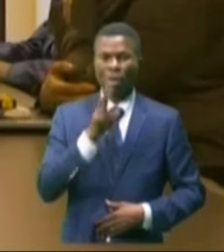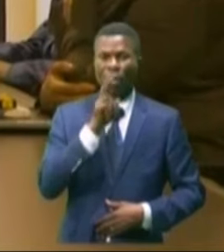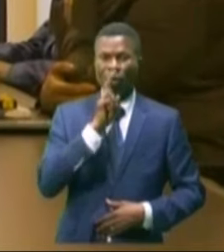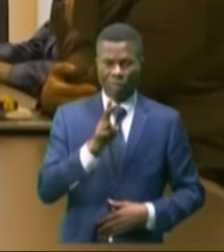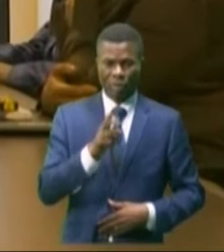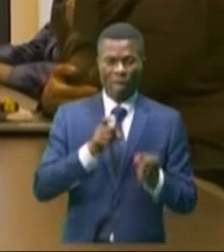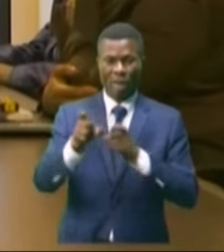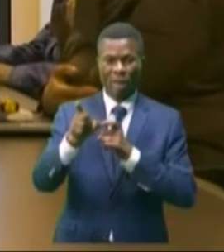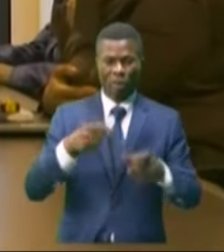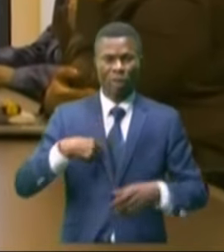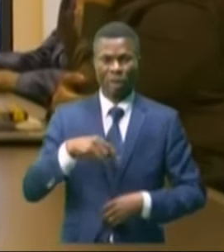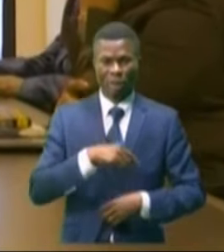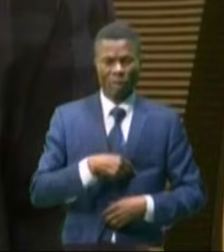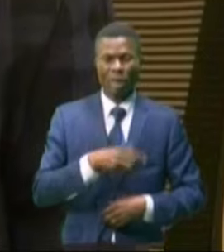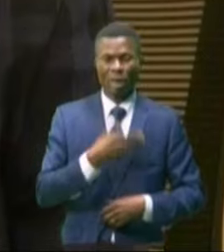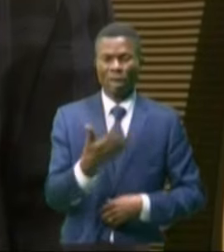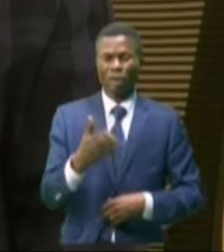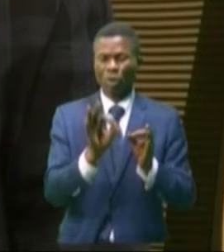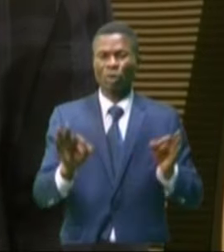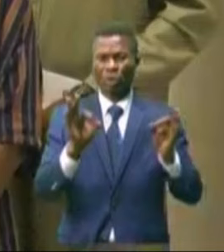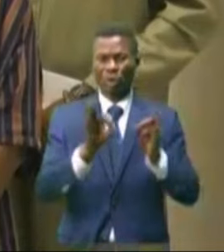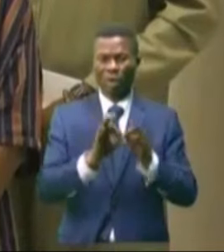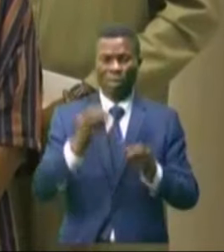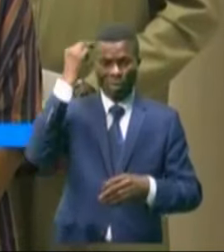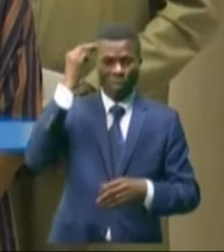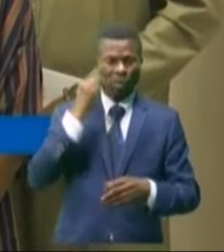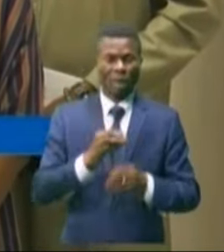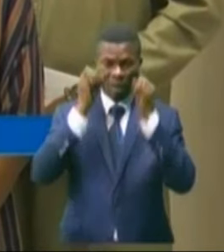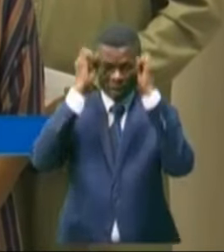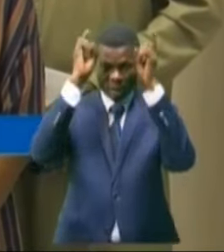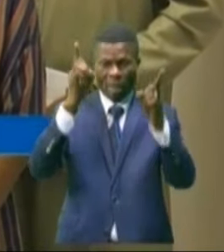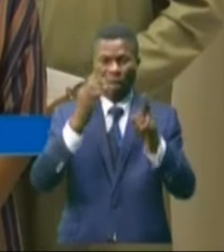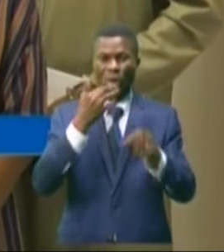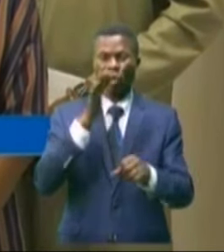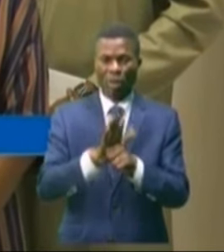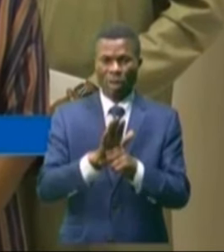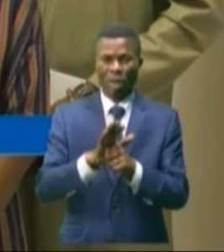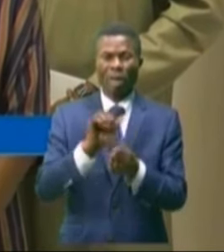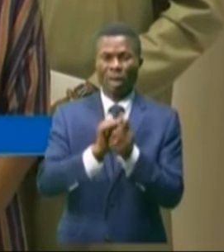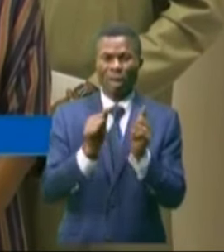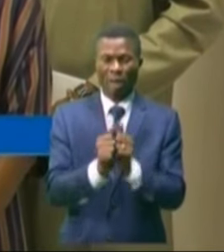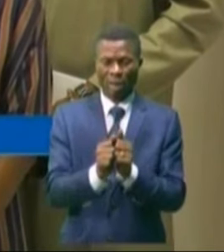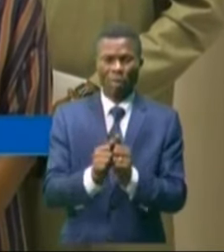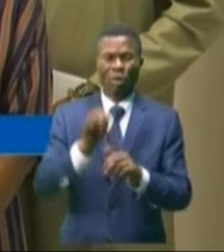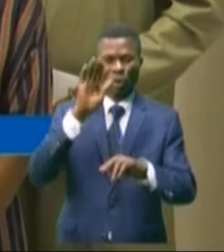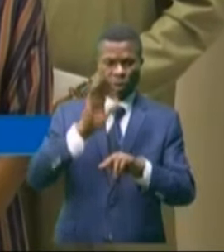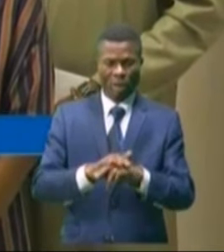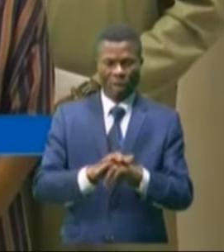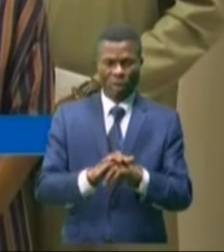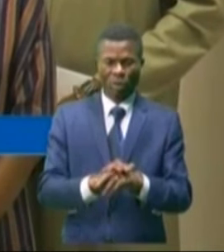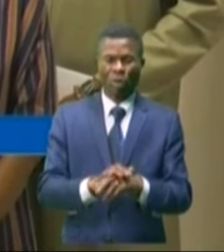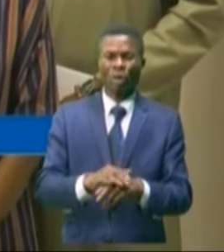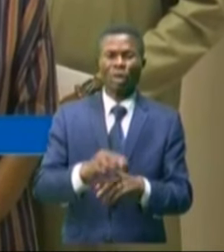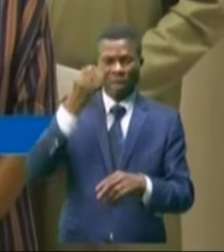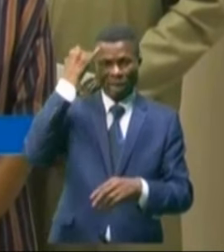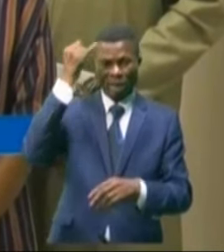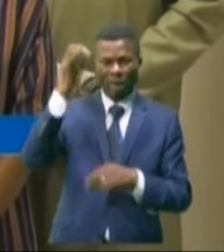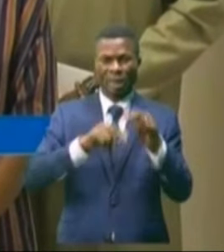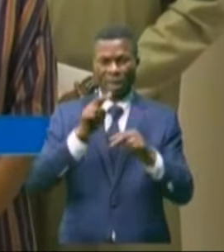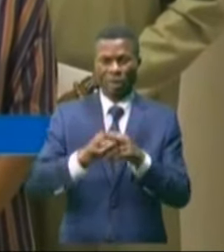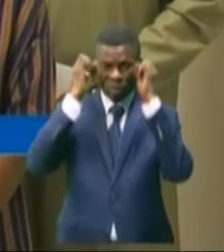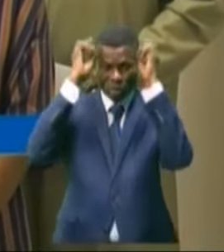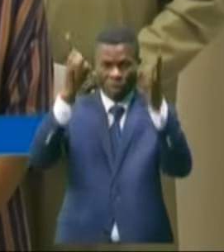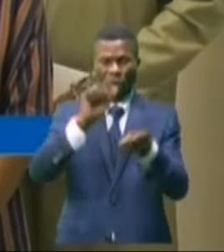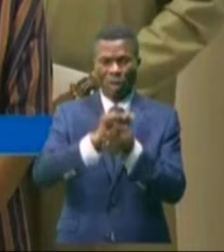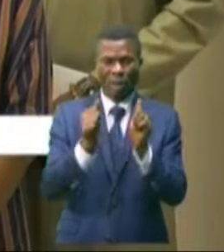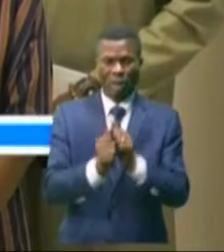guidés pour les priorités du ministère de l'Éducation. C'est assurer que le programme réponde à la stratégie nationale d'éducation en